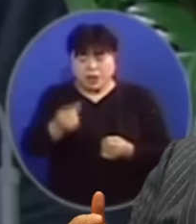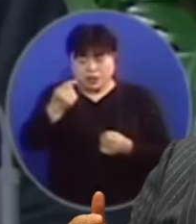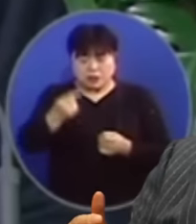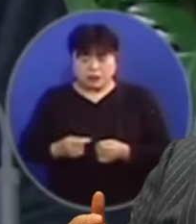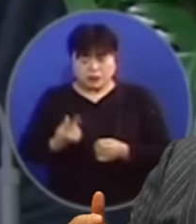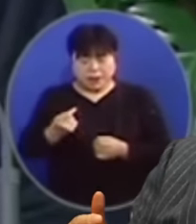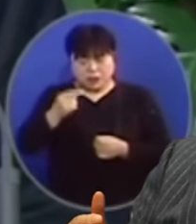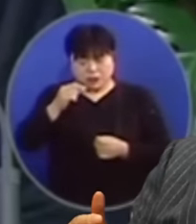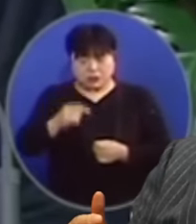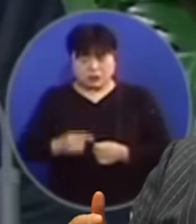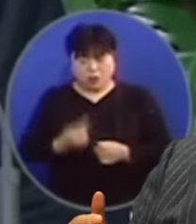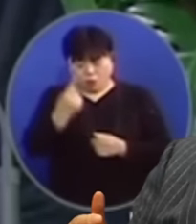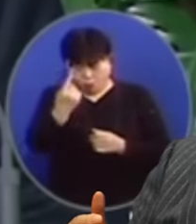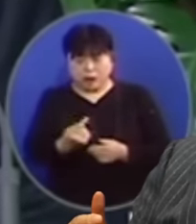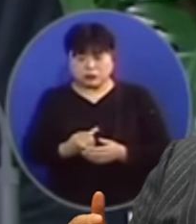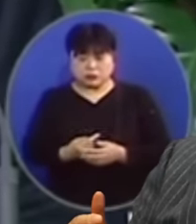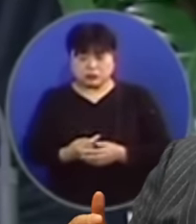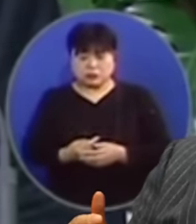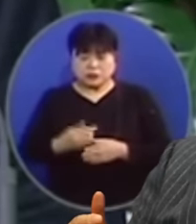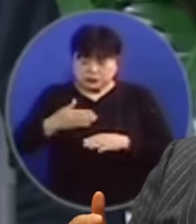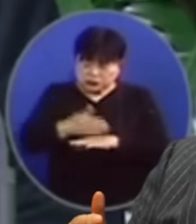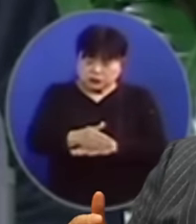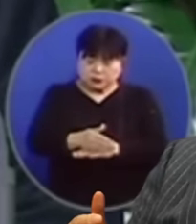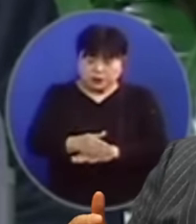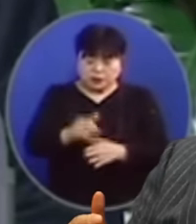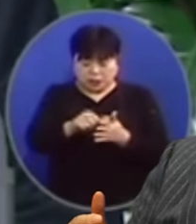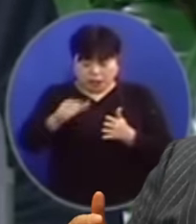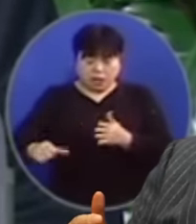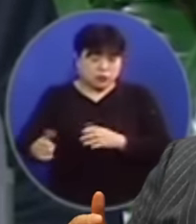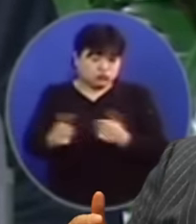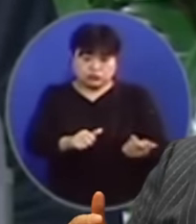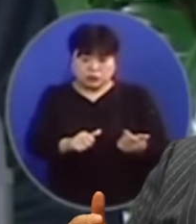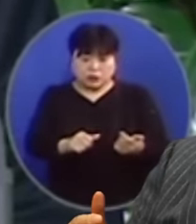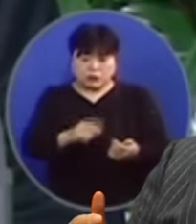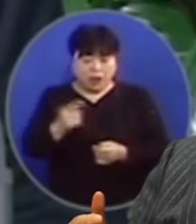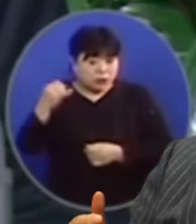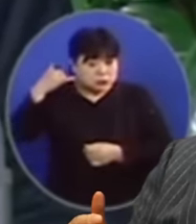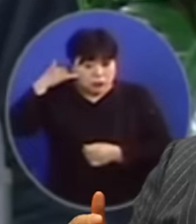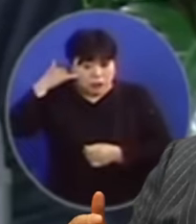오라고. 지금 빨리 안 오면 애 하나 잃어버리겠다.